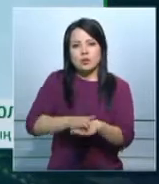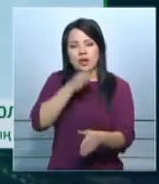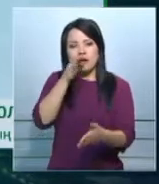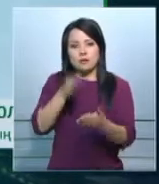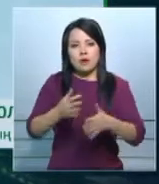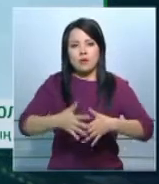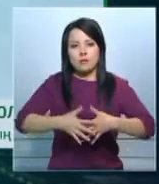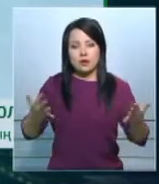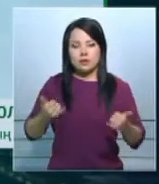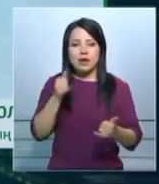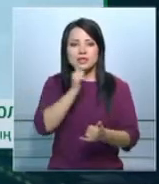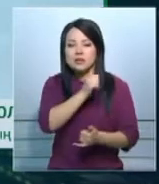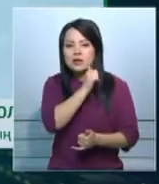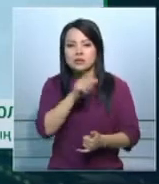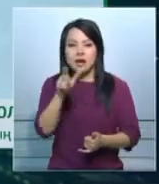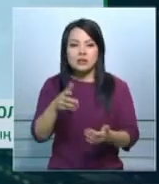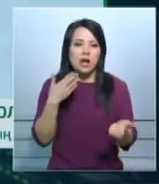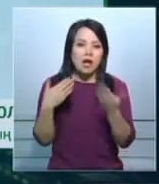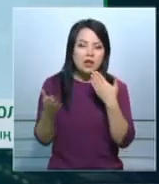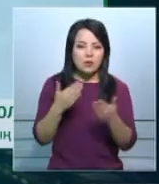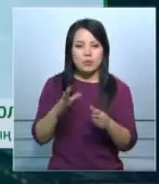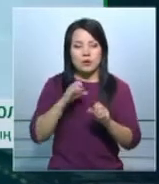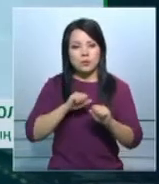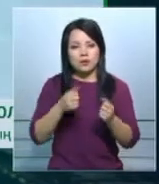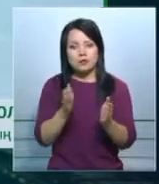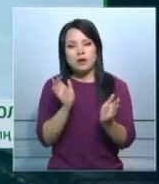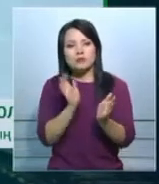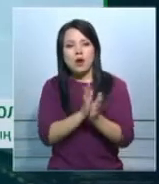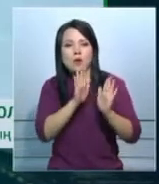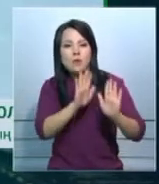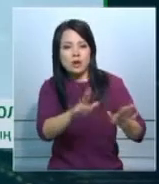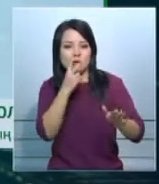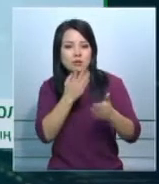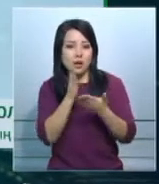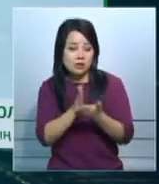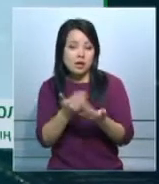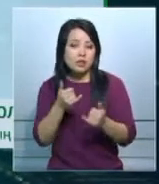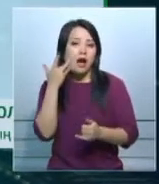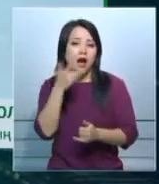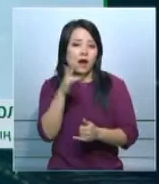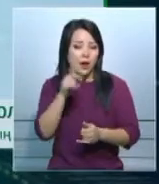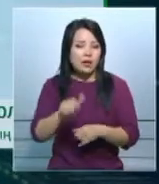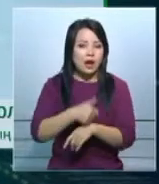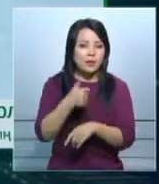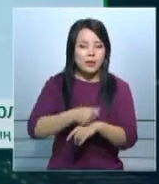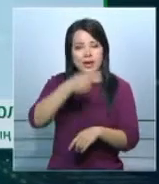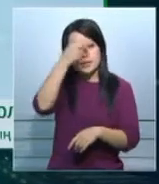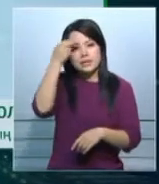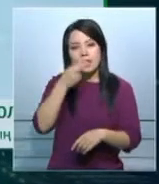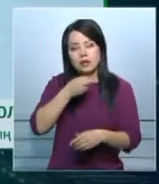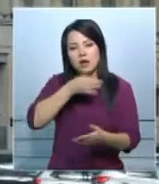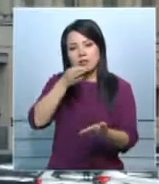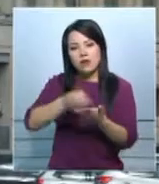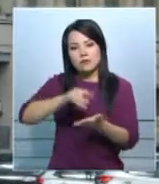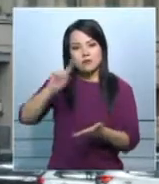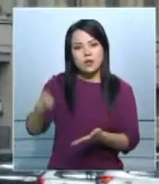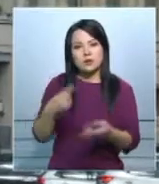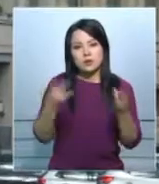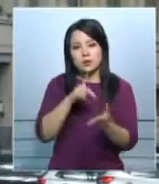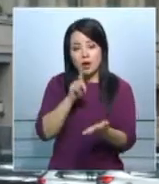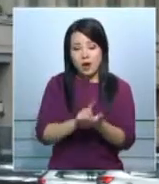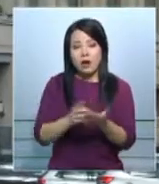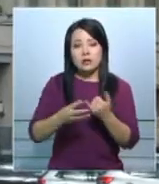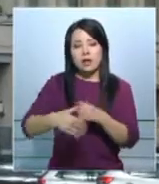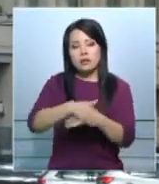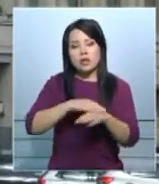Тыңшылық мемлекеттердің қарым-қатынасына көлеңке түсірді. Сондықтан Америка билігі Италияға жауап беруі тиіс. Елдің